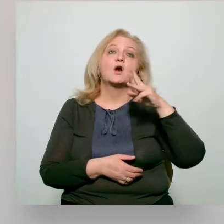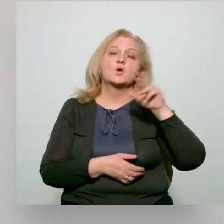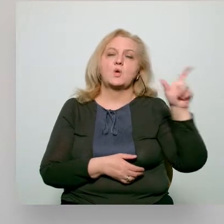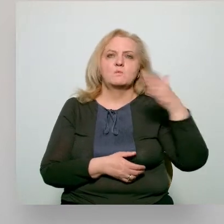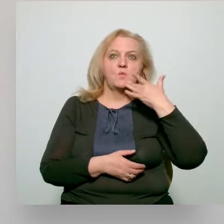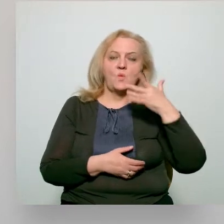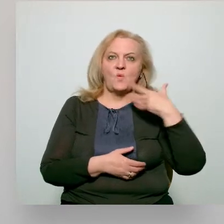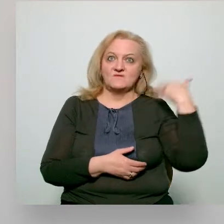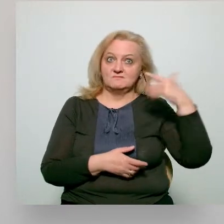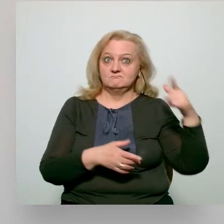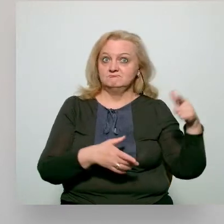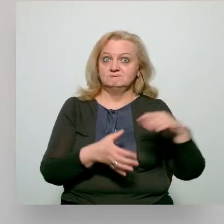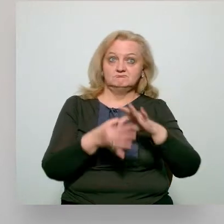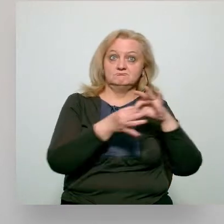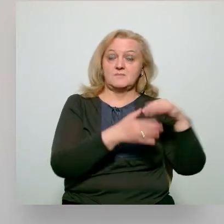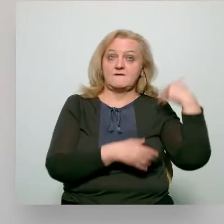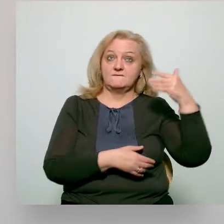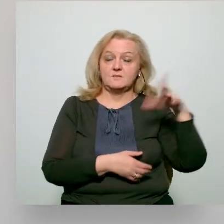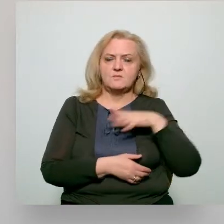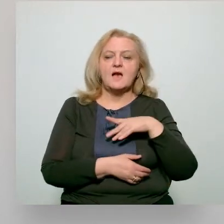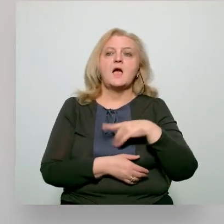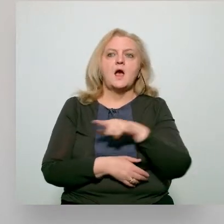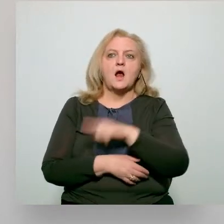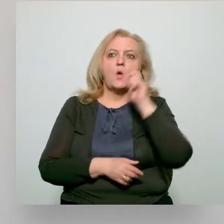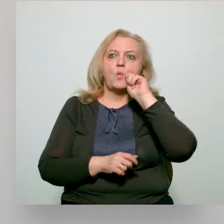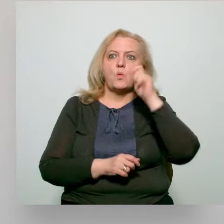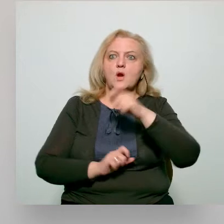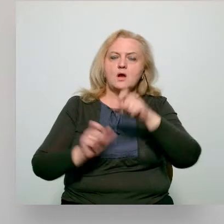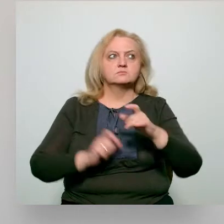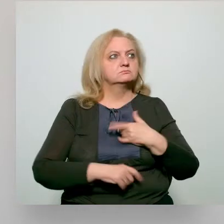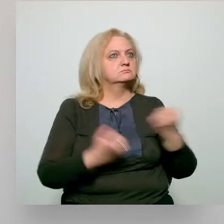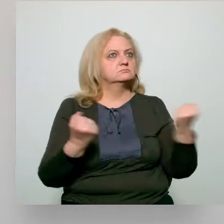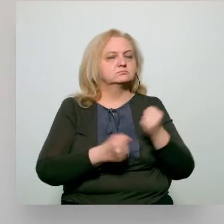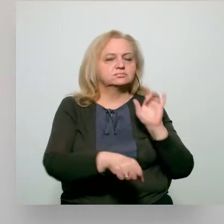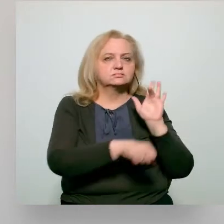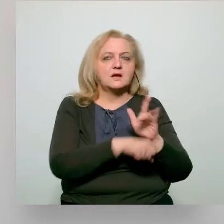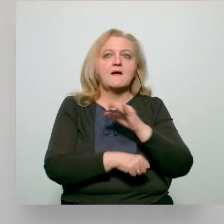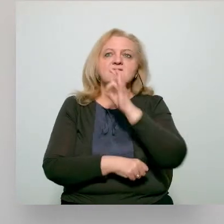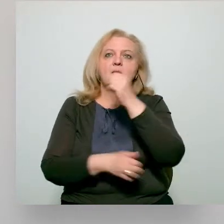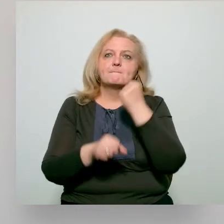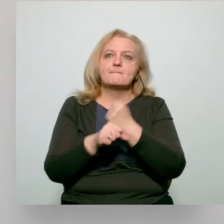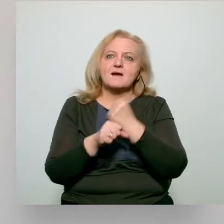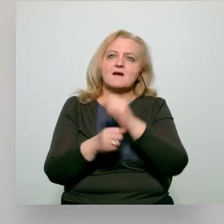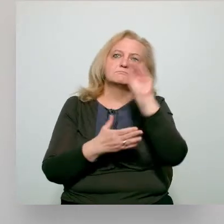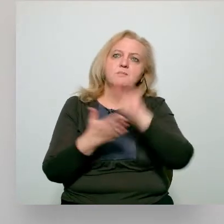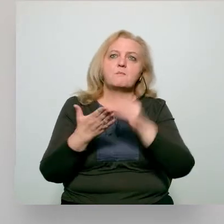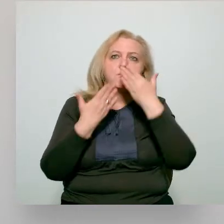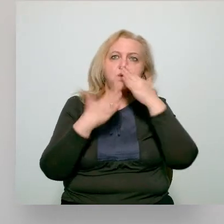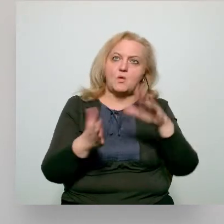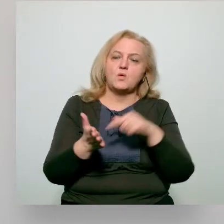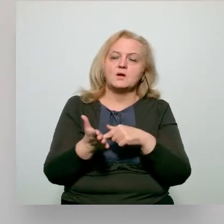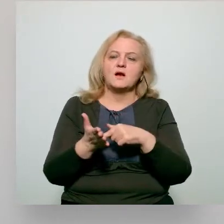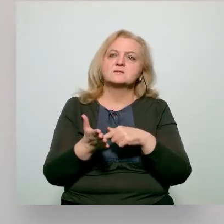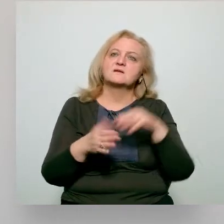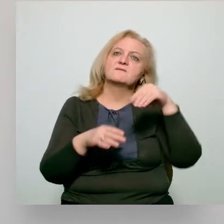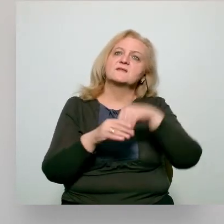krytykowana przez nie tylko Ukraińców. No pani prace pokazują, że przynajmniej właśnie w